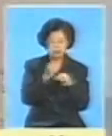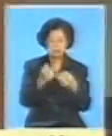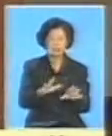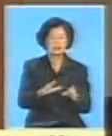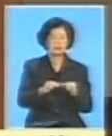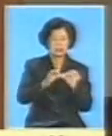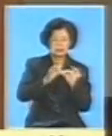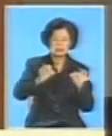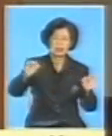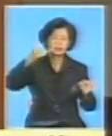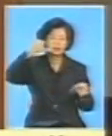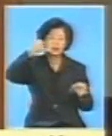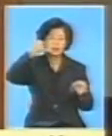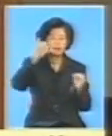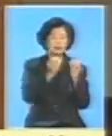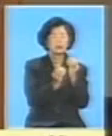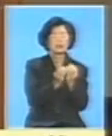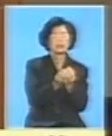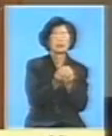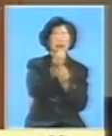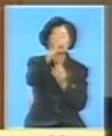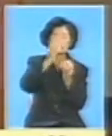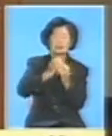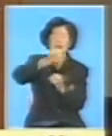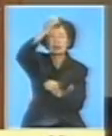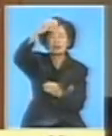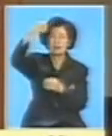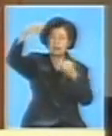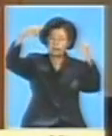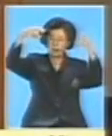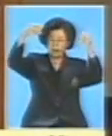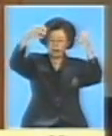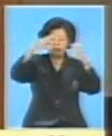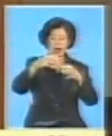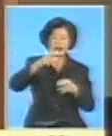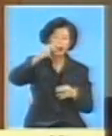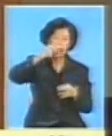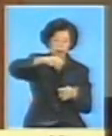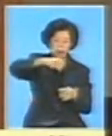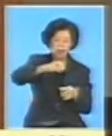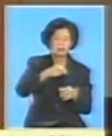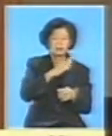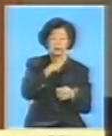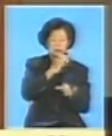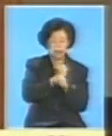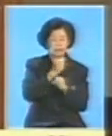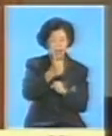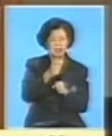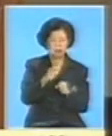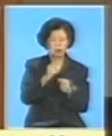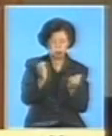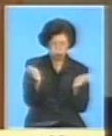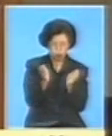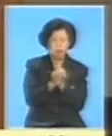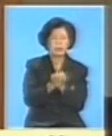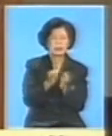างสายโทรศัพท์วางเสาไฟฟ้าหรือประปาอะไรก็แล้วแต่ถ้ามันทำได้ผมว่ามันน่าจะต้องทำร่วมกันนะตรง